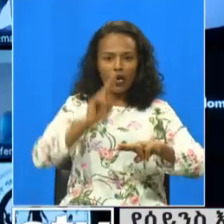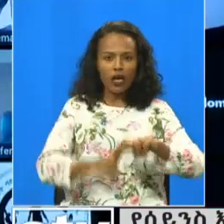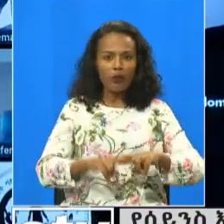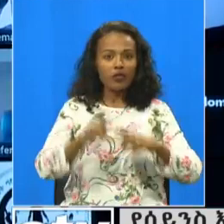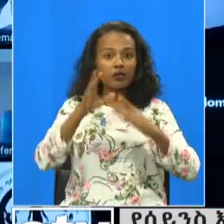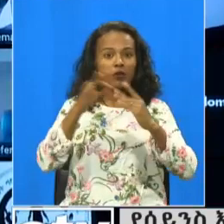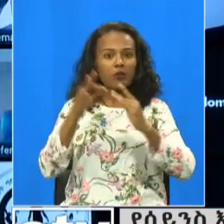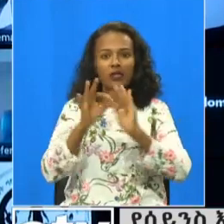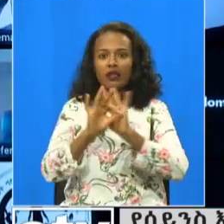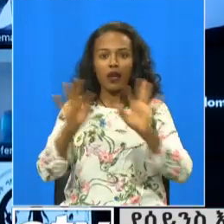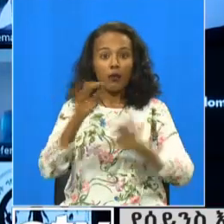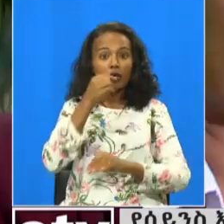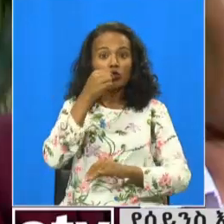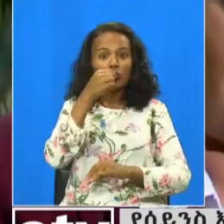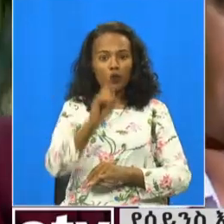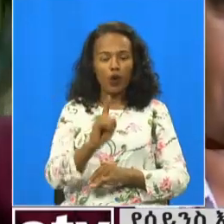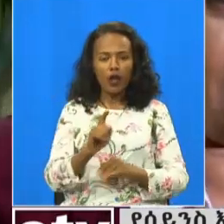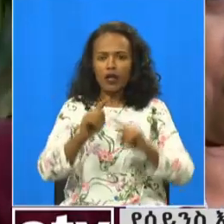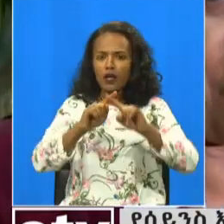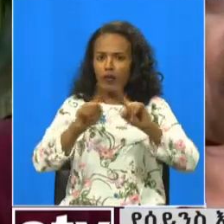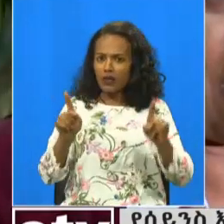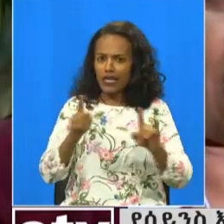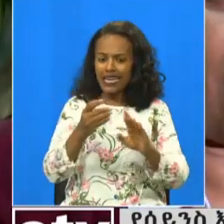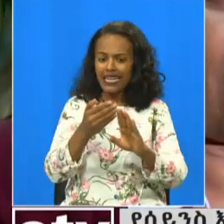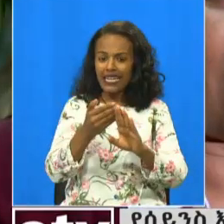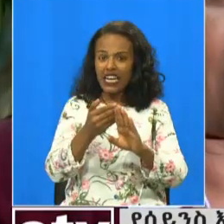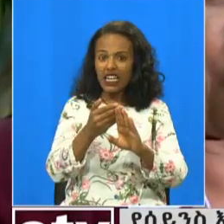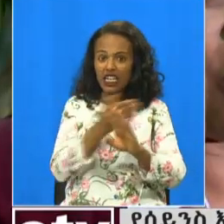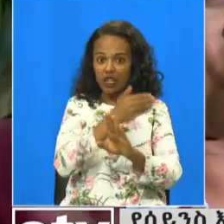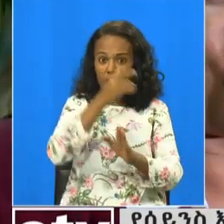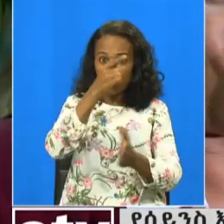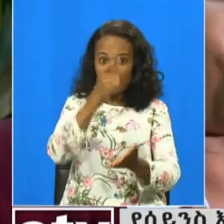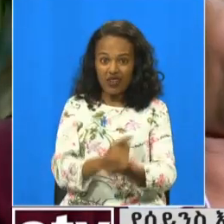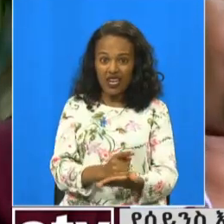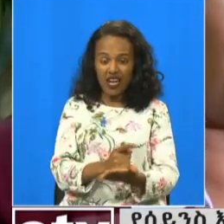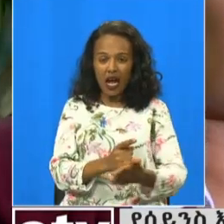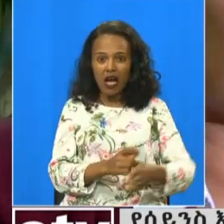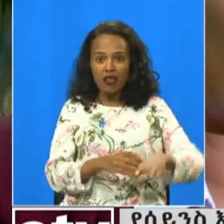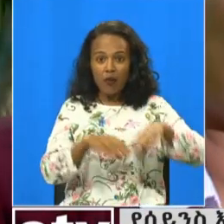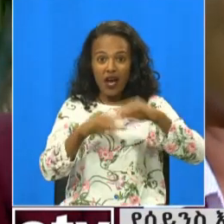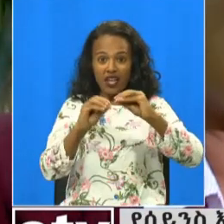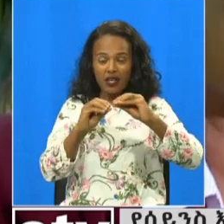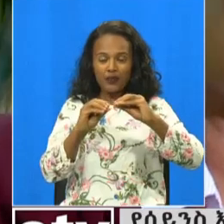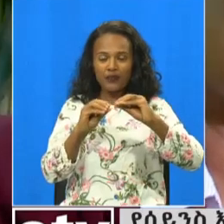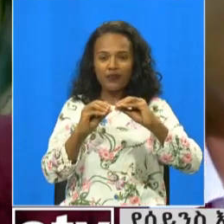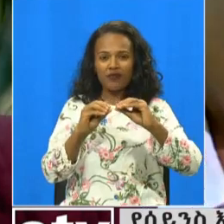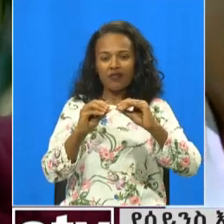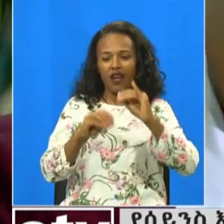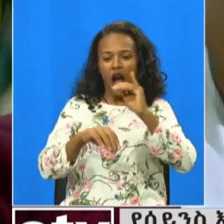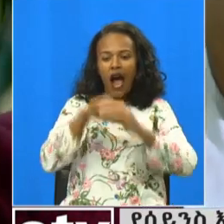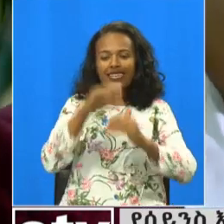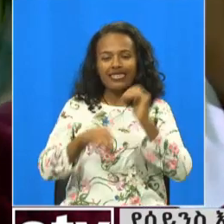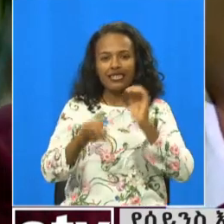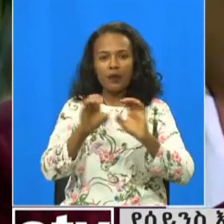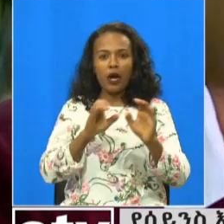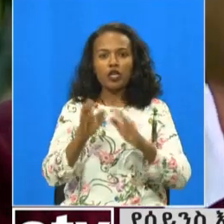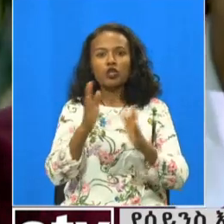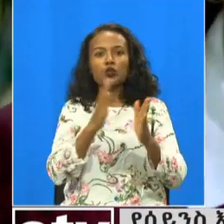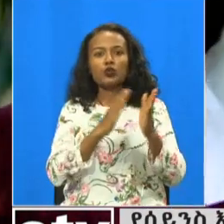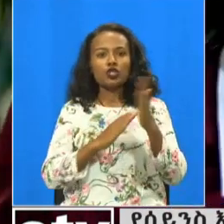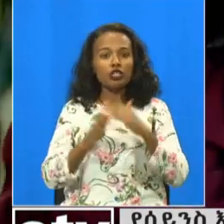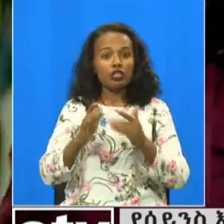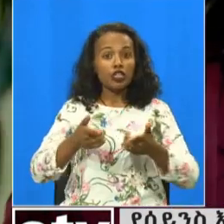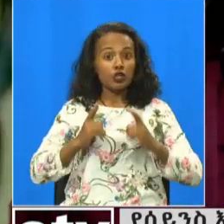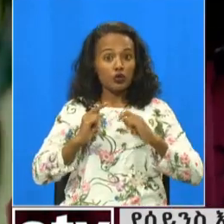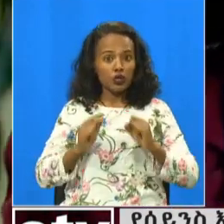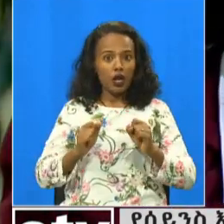መምረጥ የለባቸውም ብለዋል። በተለይ ለቅድመ ምረቃ ተማሪውን ብዙ ነው እንዳልኩት አክሰስ የማረጉም ችግር ሊኖር